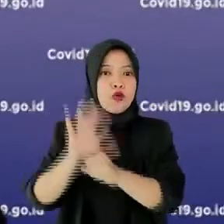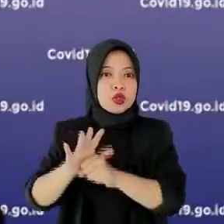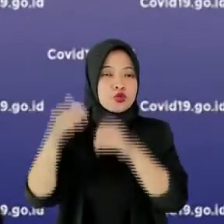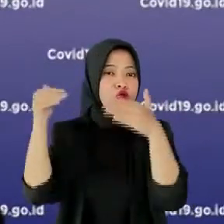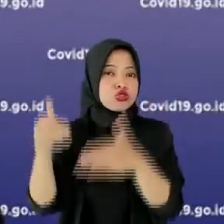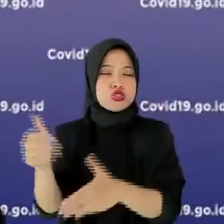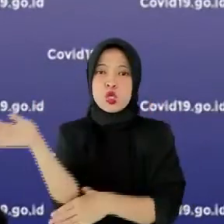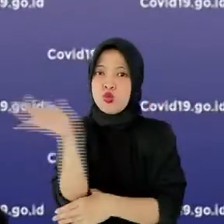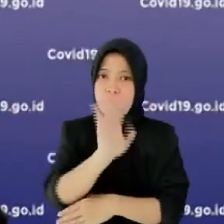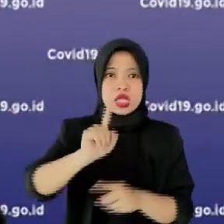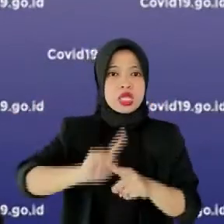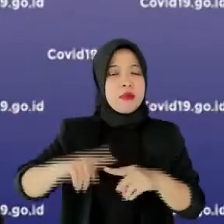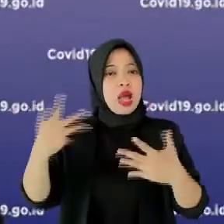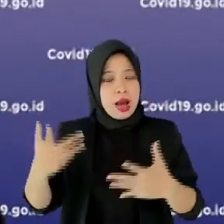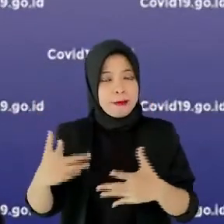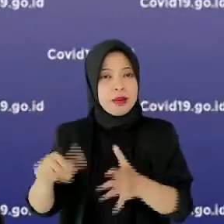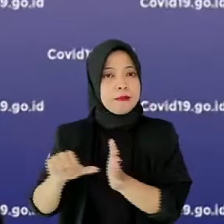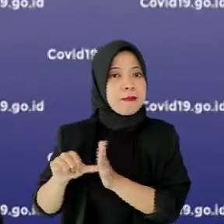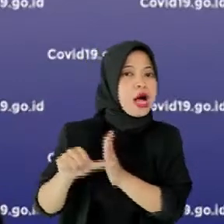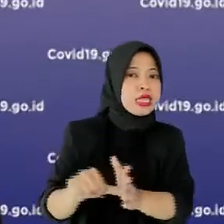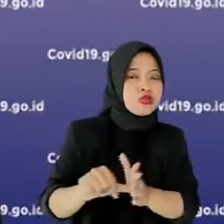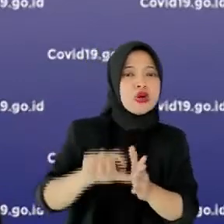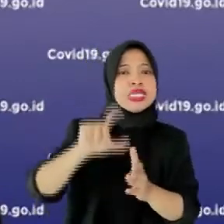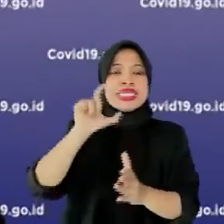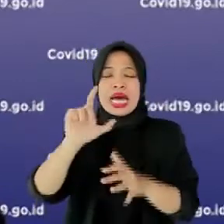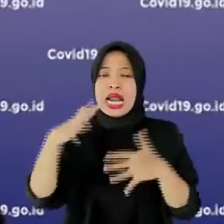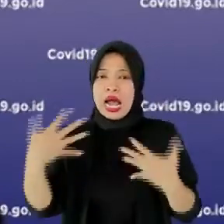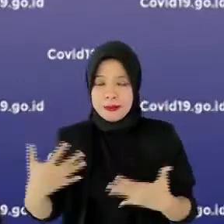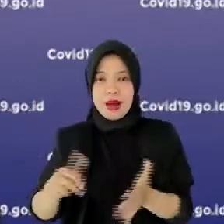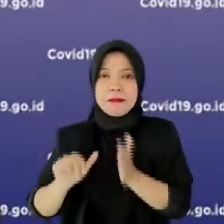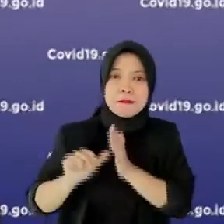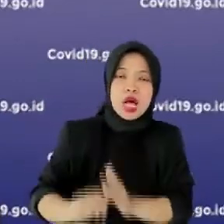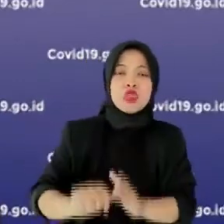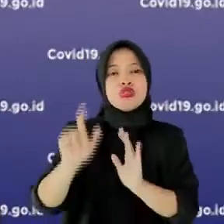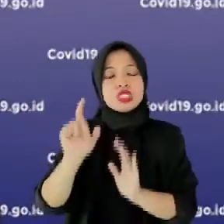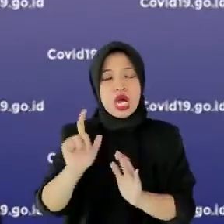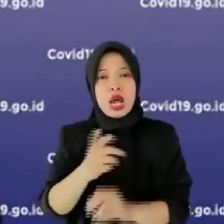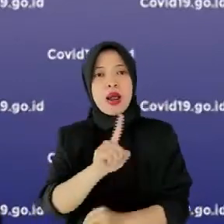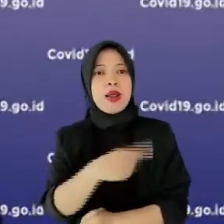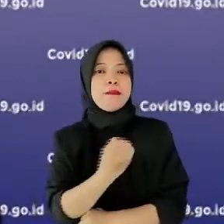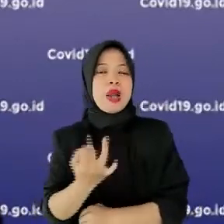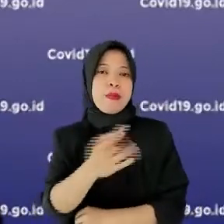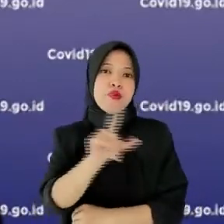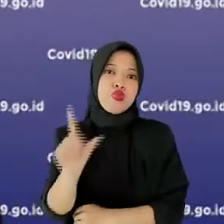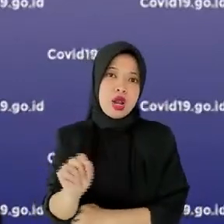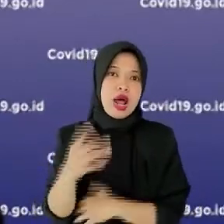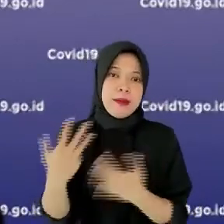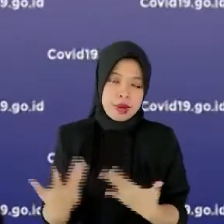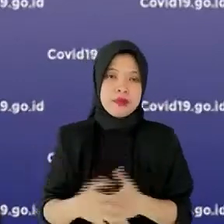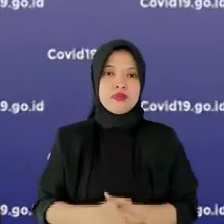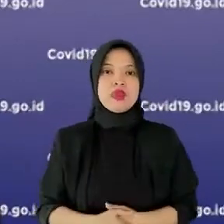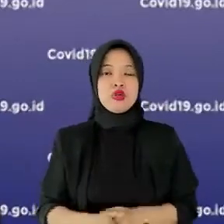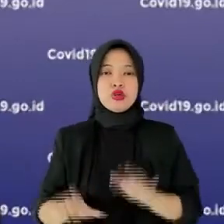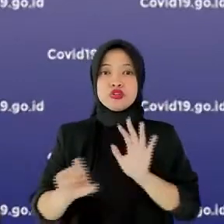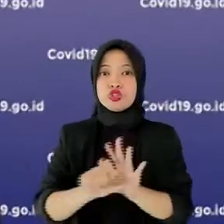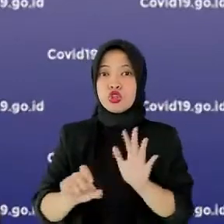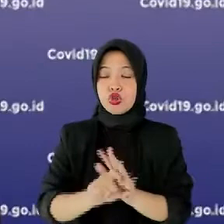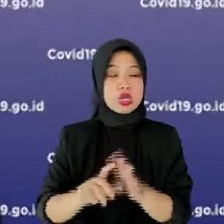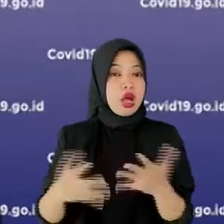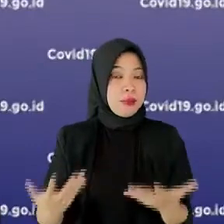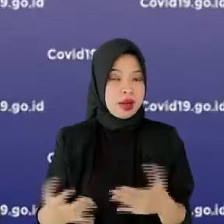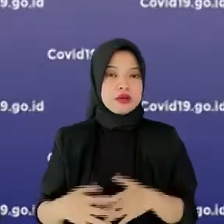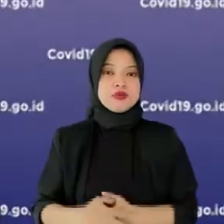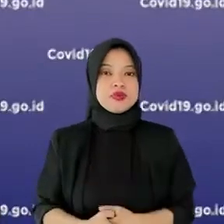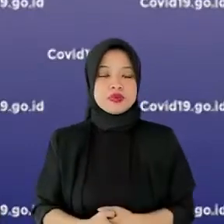rumah sakit rujukan aja. Ini harus ada penopangnya, dan ini yang paling banyak dilakukan dalam beberapa bulan terakhir. Kita ambil salah satu contoh yang